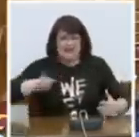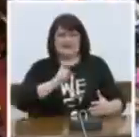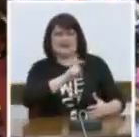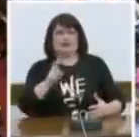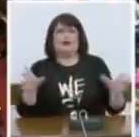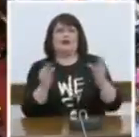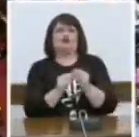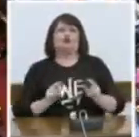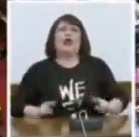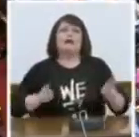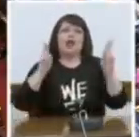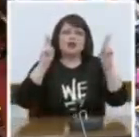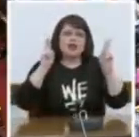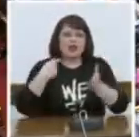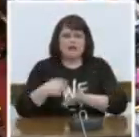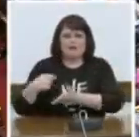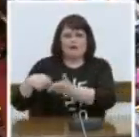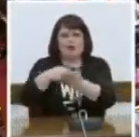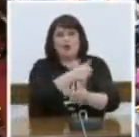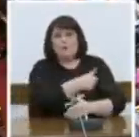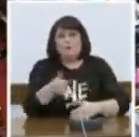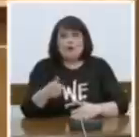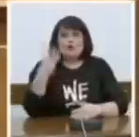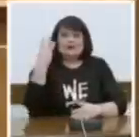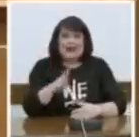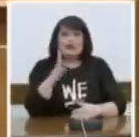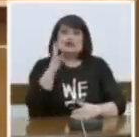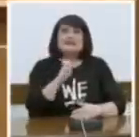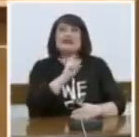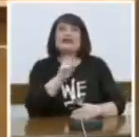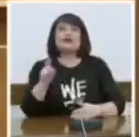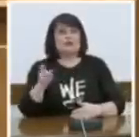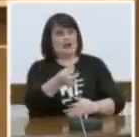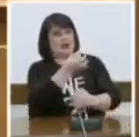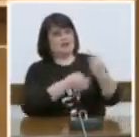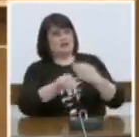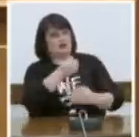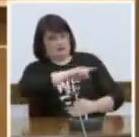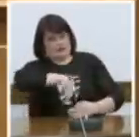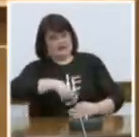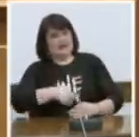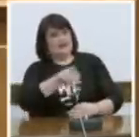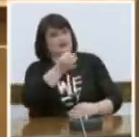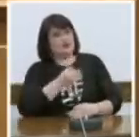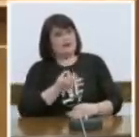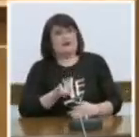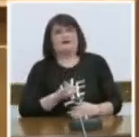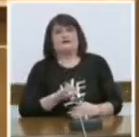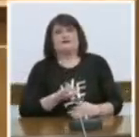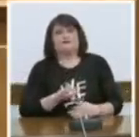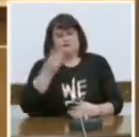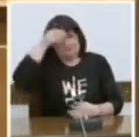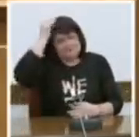εκ των οποίων έχουν φορολογηθεί μέχρι τώρα μόνο 340 εκατομμύρια. Μα εσείς, κύριε Μητσοτάκη, δεν ήρθατε εδώ όταν αποκάλυψε τα υπερκέρδη ο Αλέξης Τσίπρας